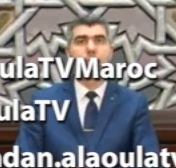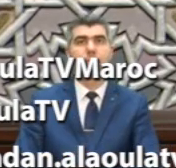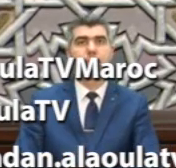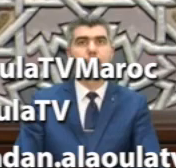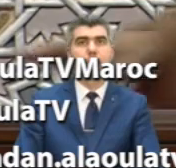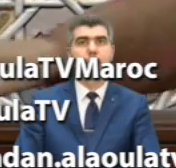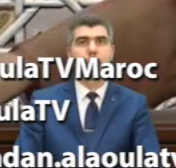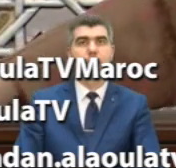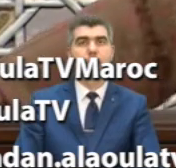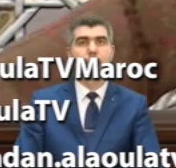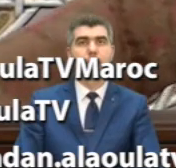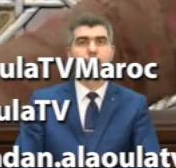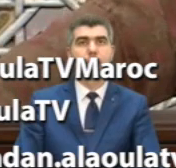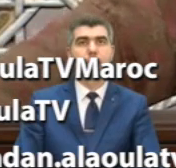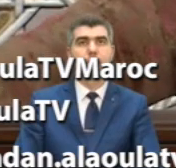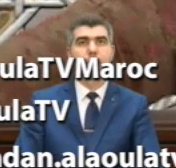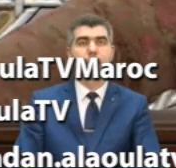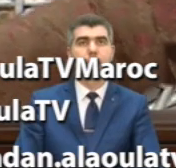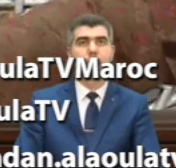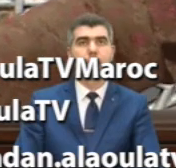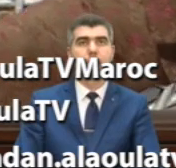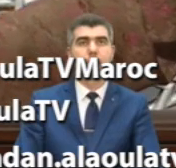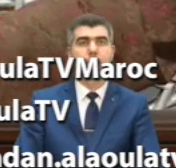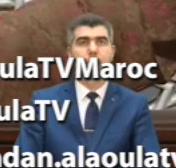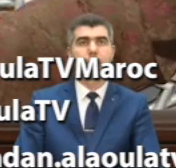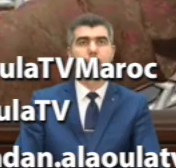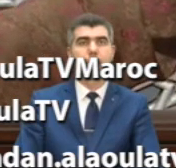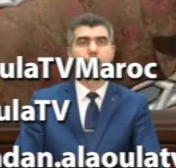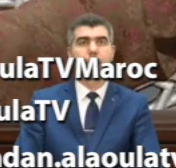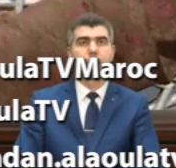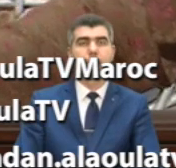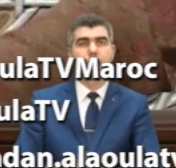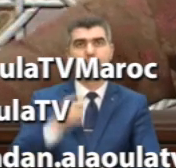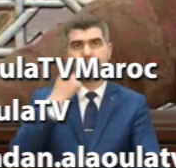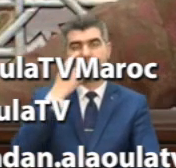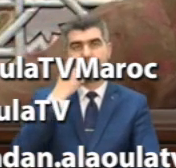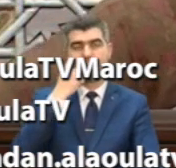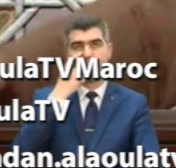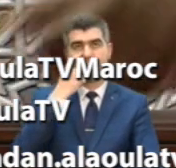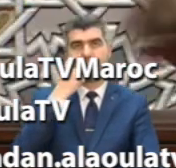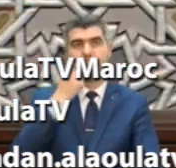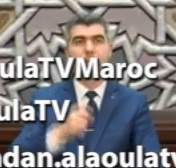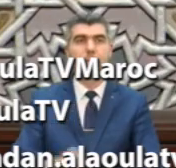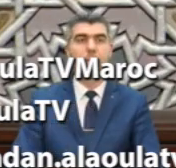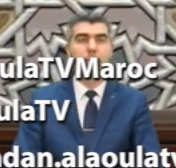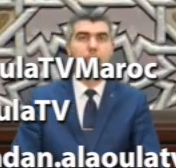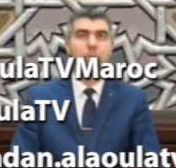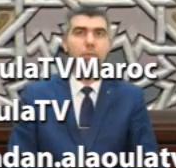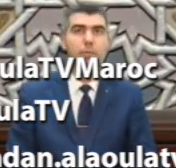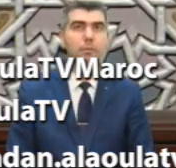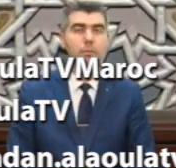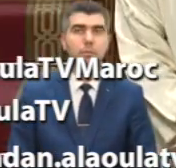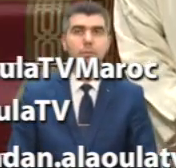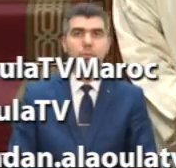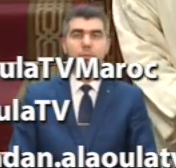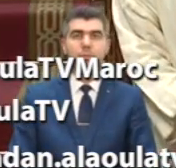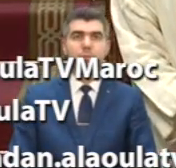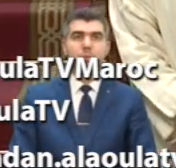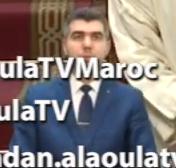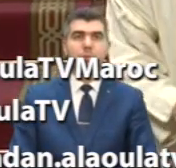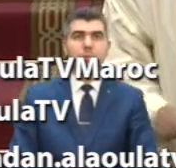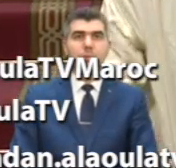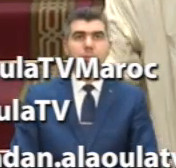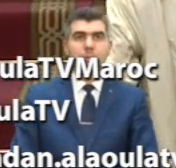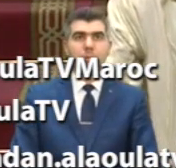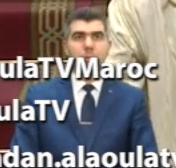تفضل السيد. كاين السيد الرئيس بغى يتكلم. السيدة النائبة الله يخليك، السيد الرئيس بغى يتكلم. تفضل. لا لا لا